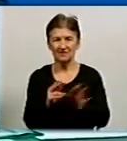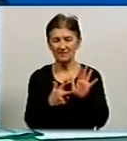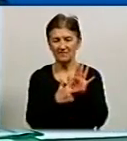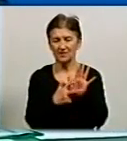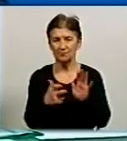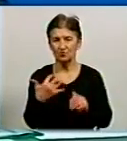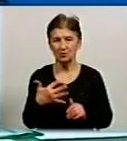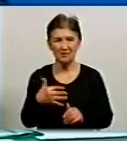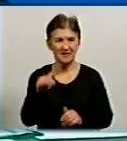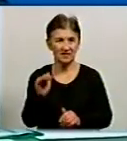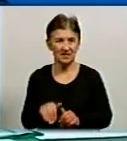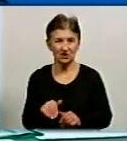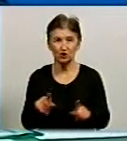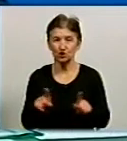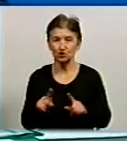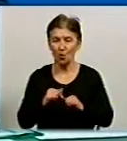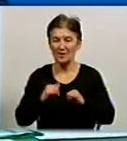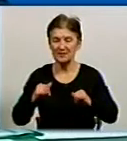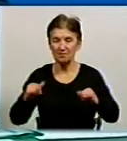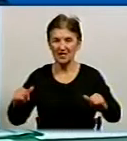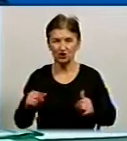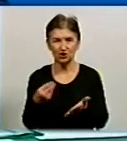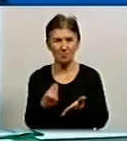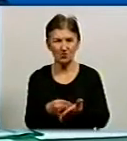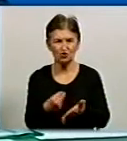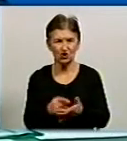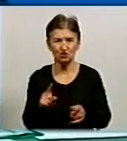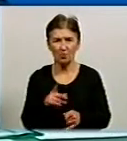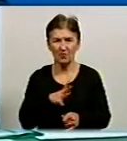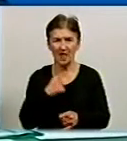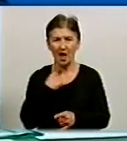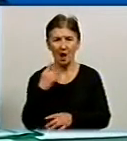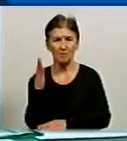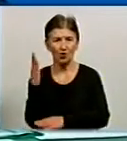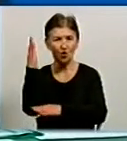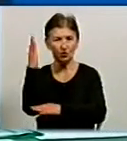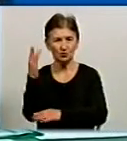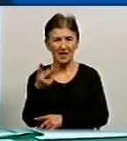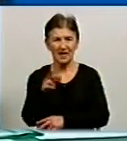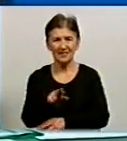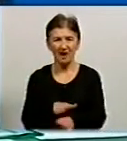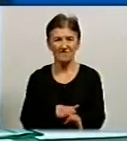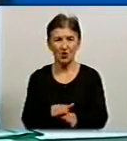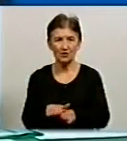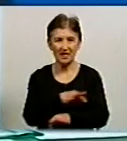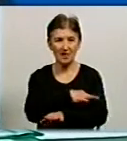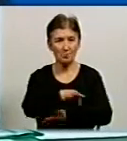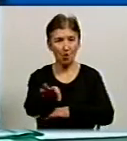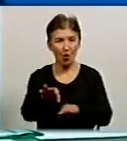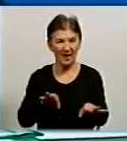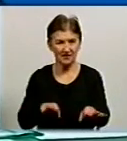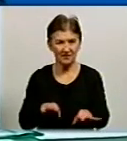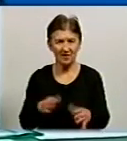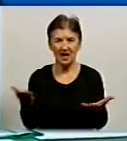850 тисяч гривень для того, щоб збільшити бюджет, який був проголосований для виконання проєктів громадського бюджету, який